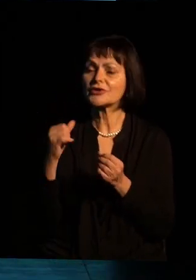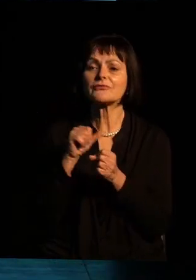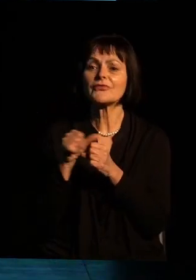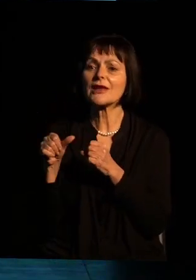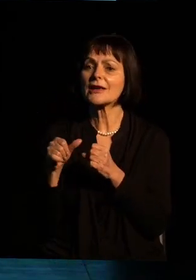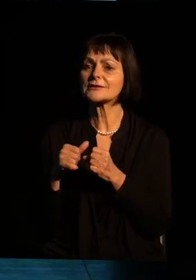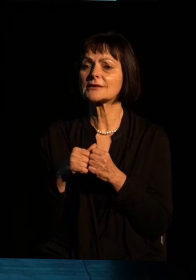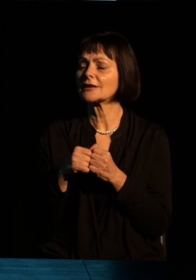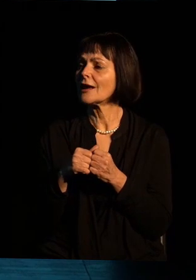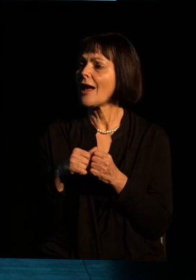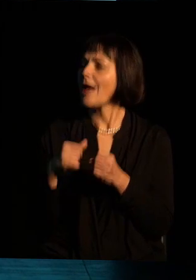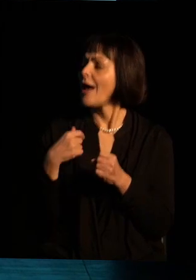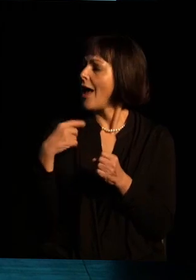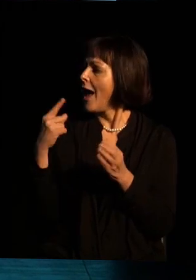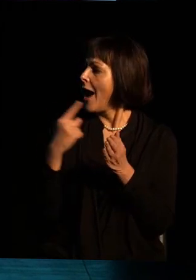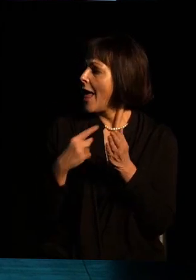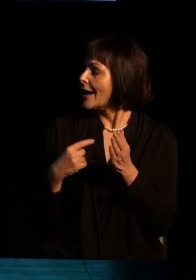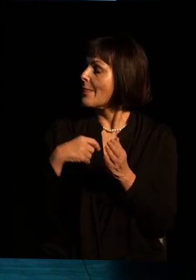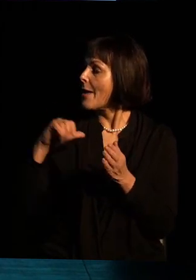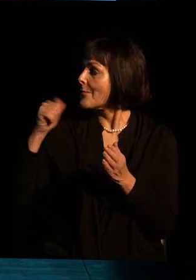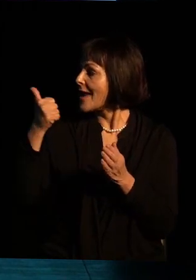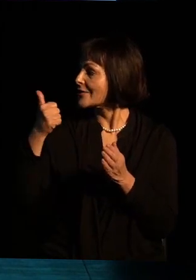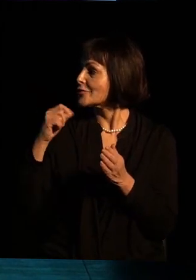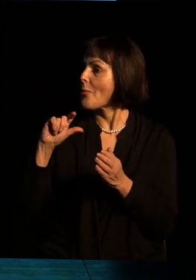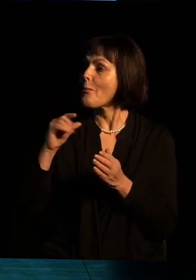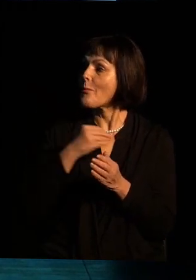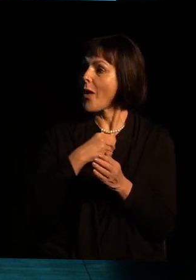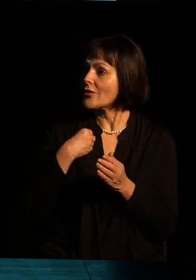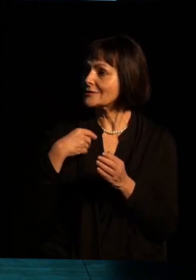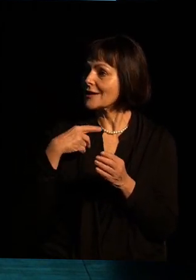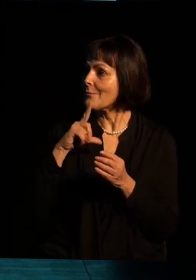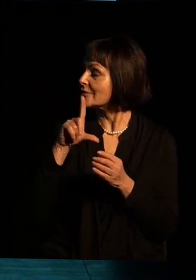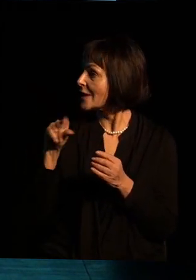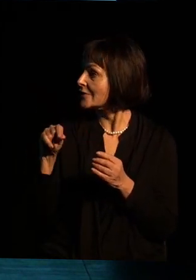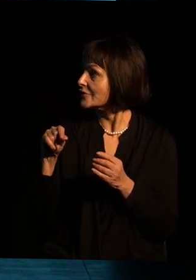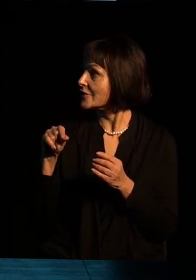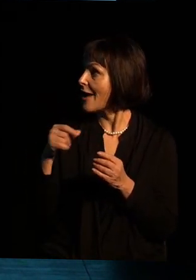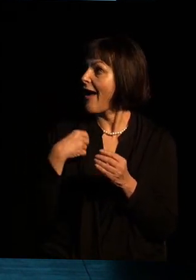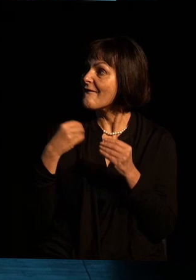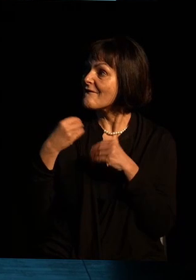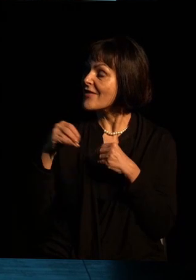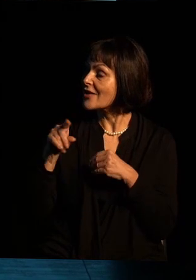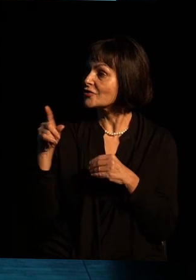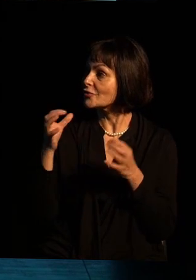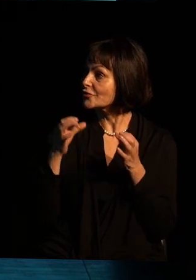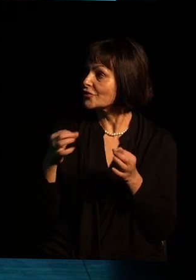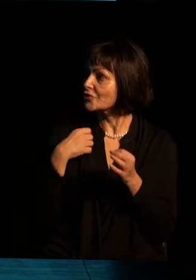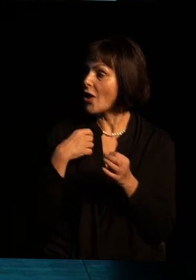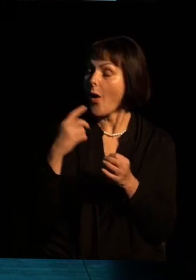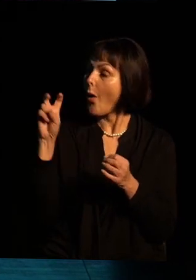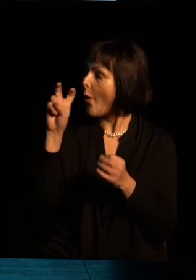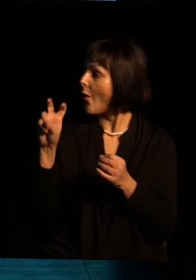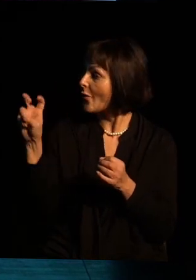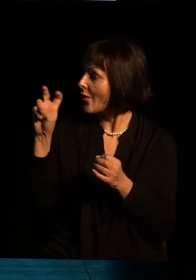taka legenda, pierwsze polskie przejścia i nowe drogi. Także tutaj większość tych pasm dzisiaj odwiedzimy